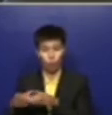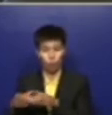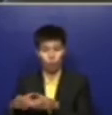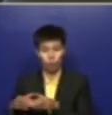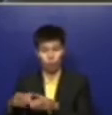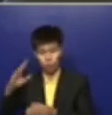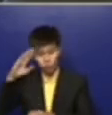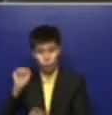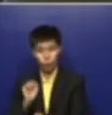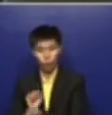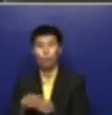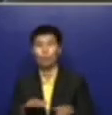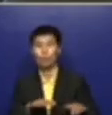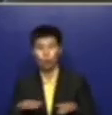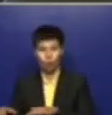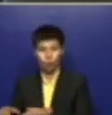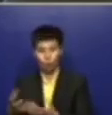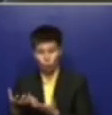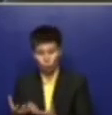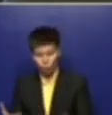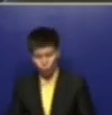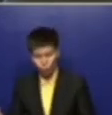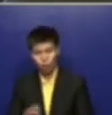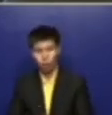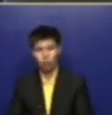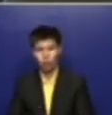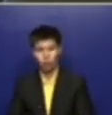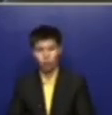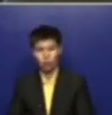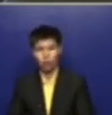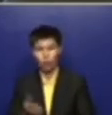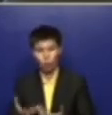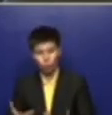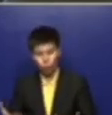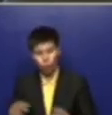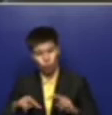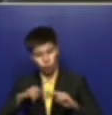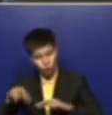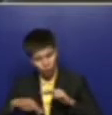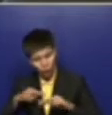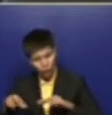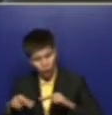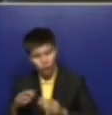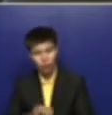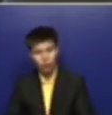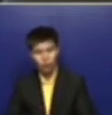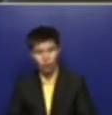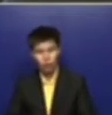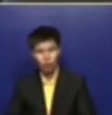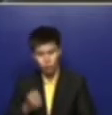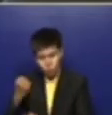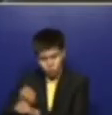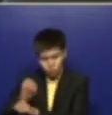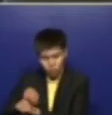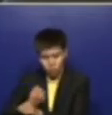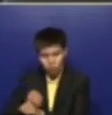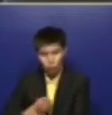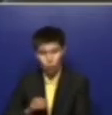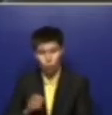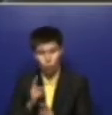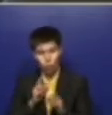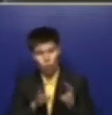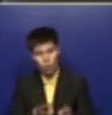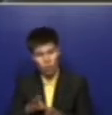ครับเตรียมเรื่องอุปกรณ์ที่จะใช้ในการดูแลนะครับเรื่องของซักซ้อมแนวทางปฏิบัติเรื่อง